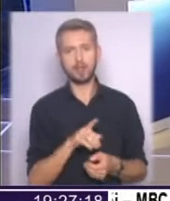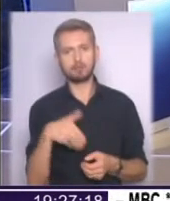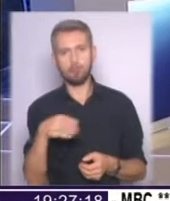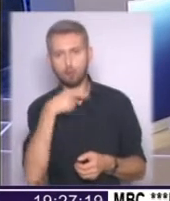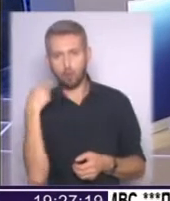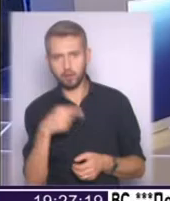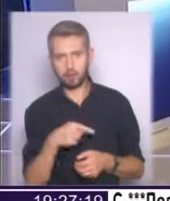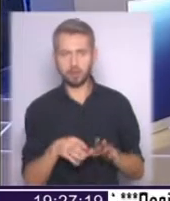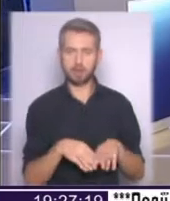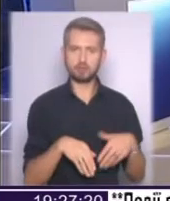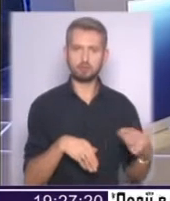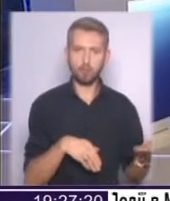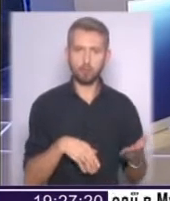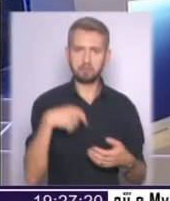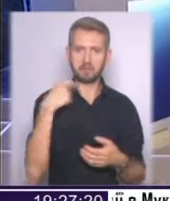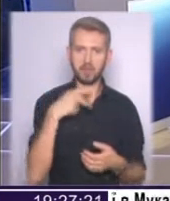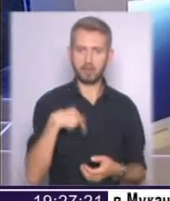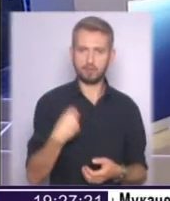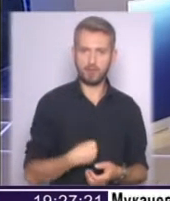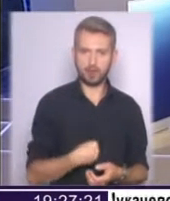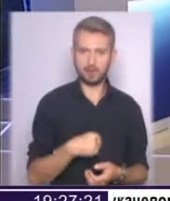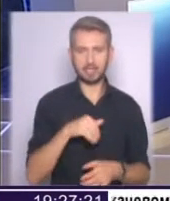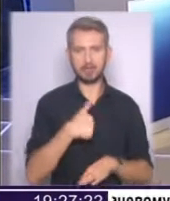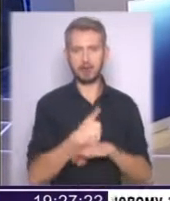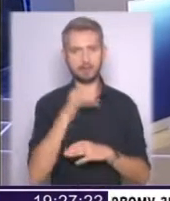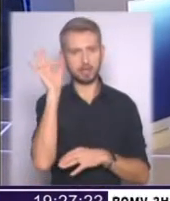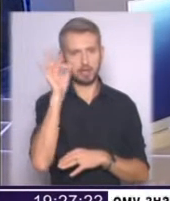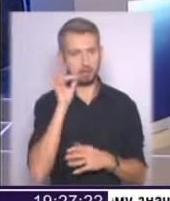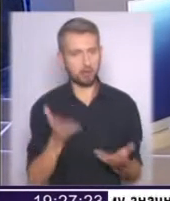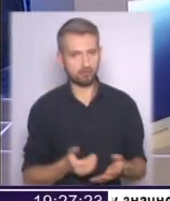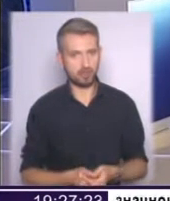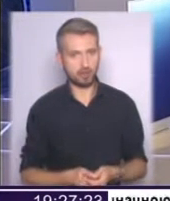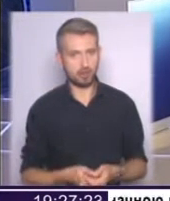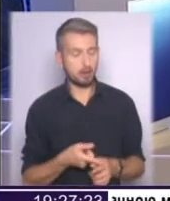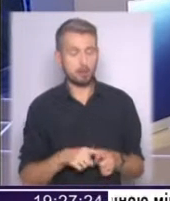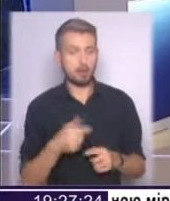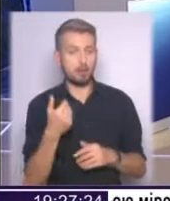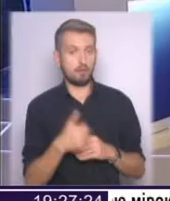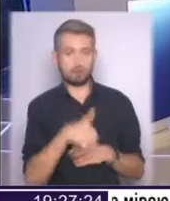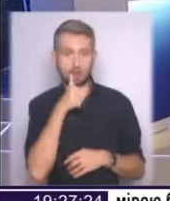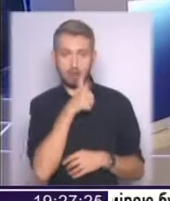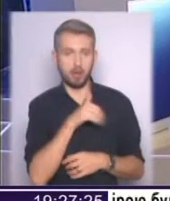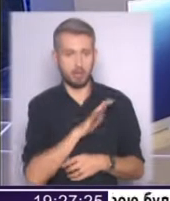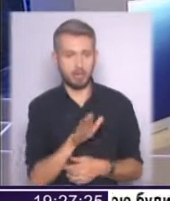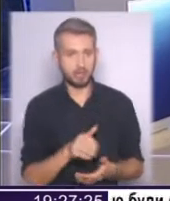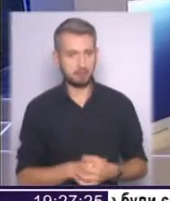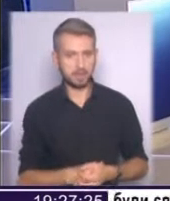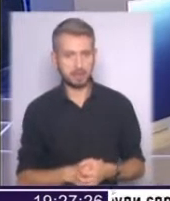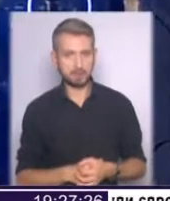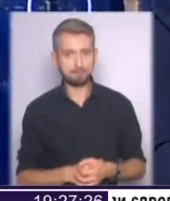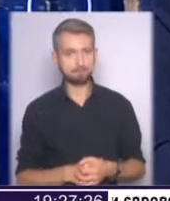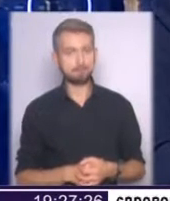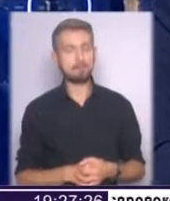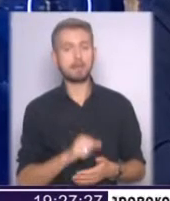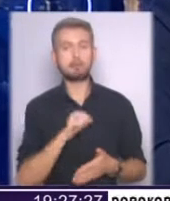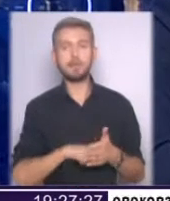Росії, так і з боку президента Франції і канцлера Німеччини. Це вже не таємниця. Причина